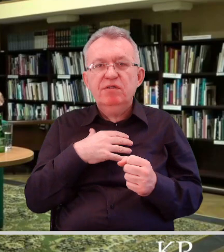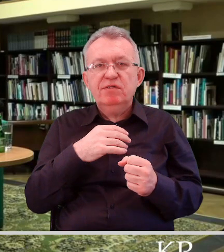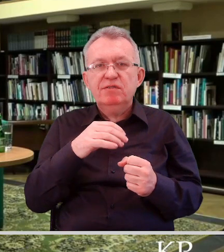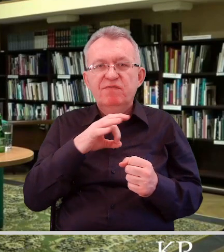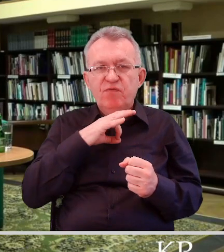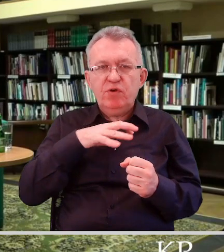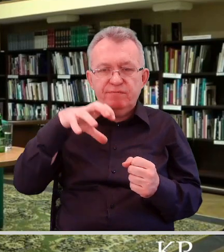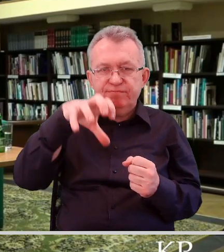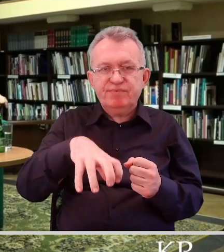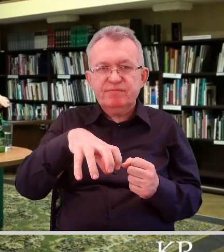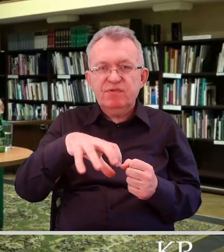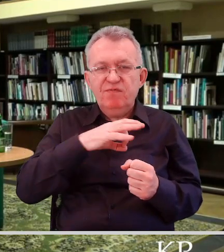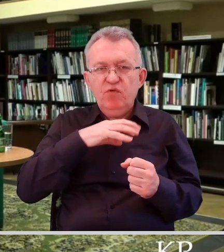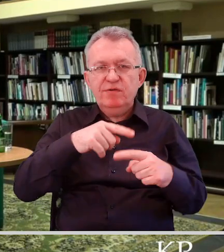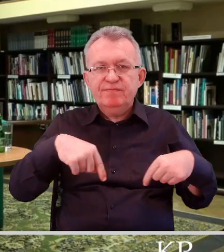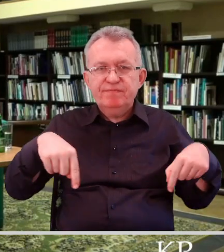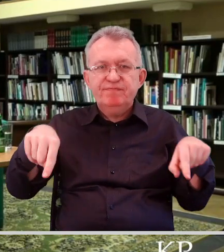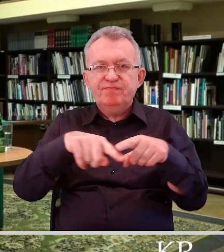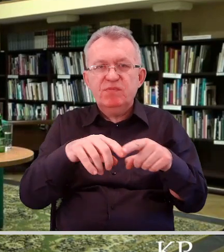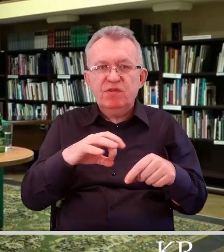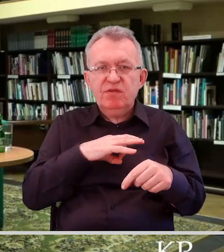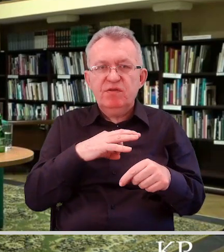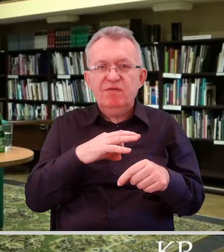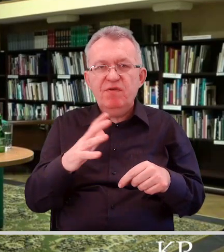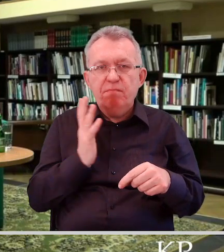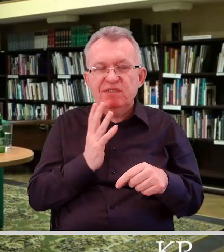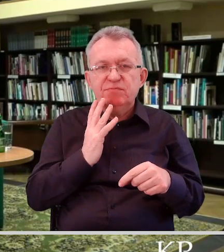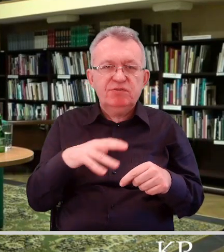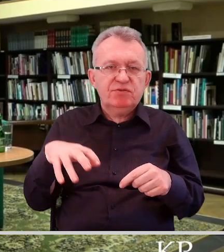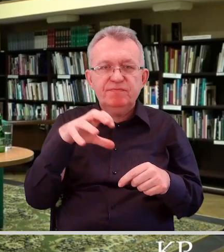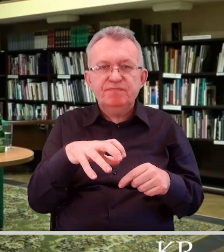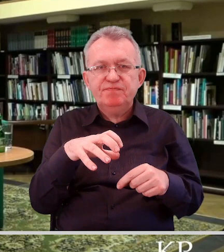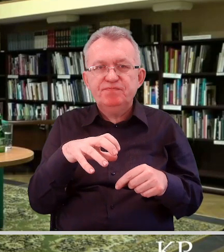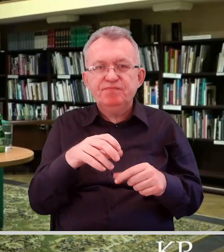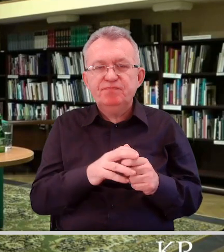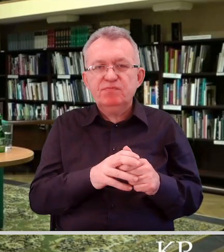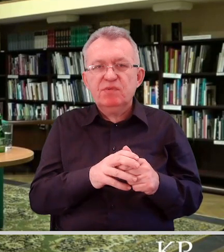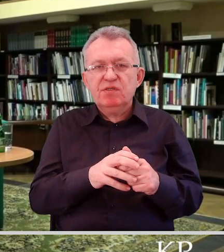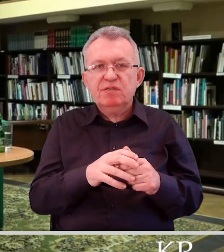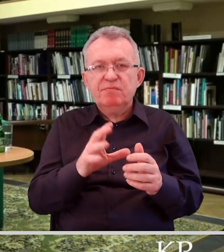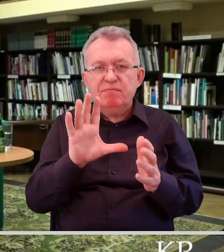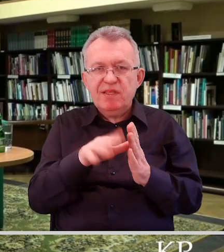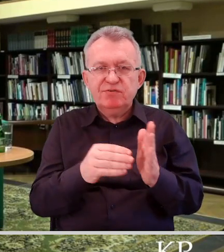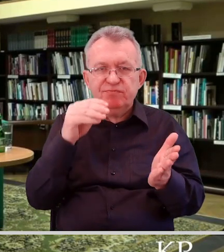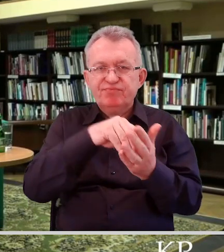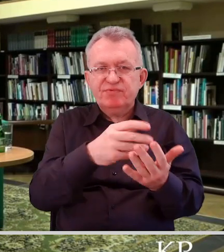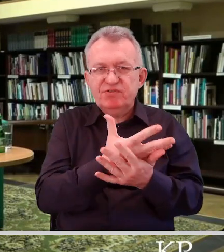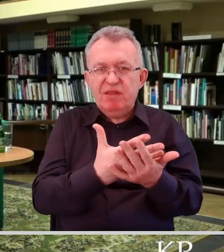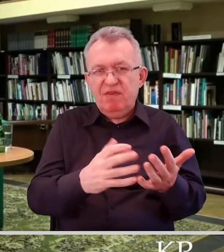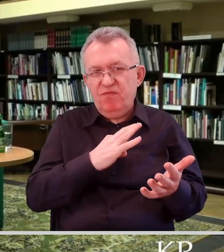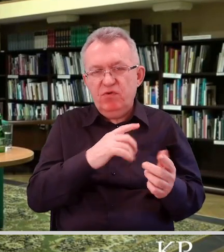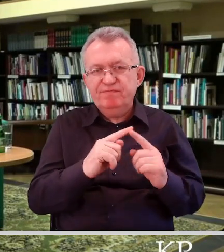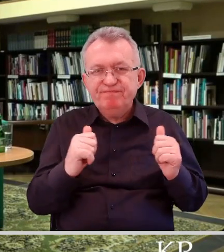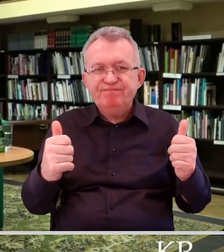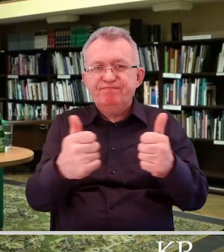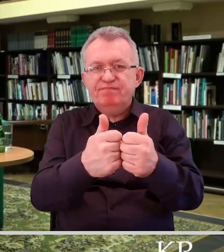enklawy swoje, takie dawało im się wykroić takie bezpieczne jakby gród w grodzie.